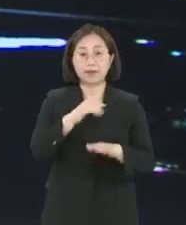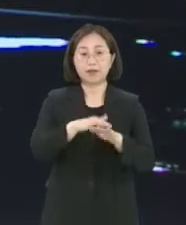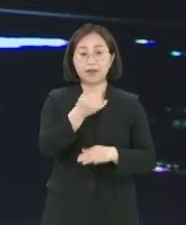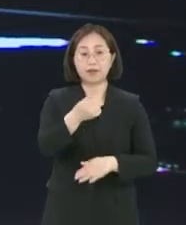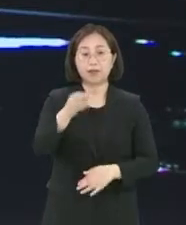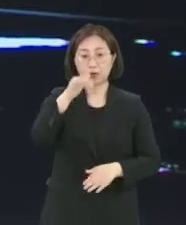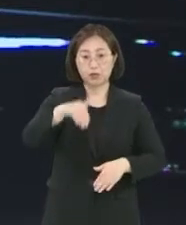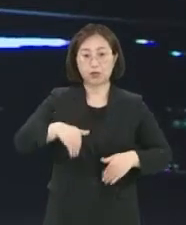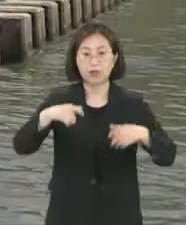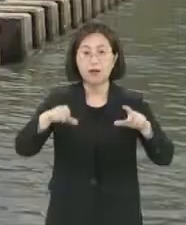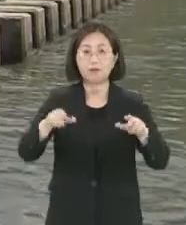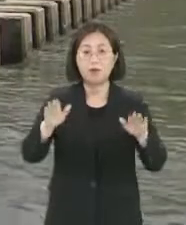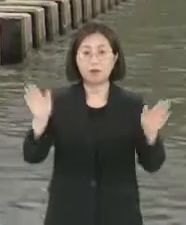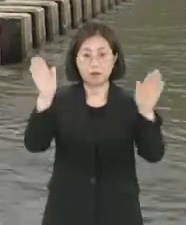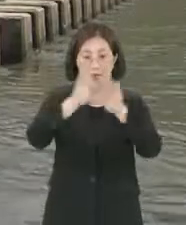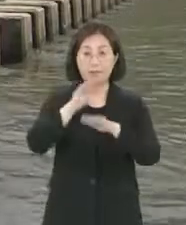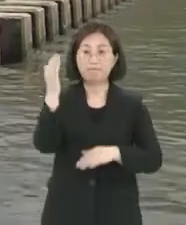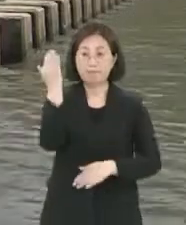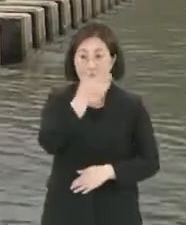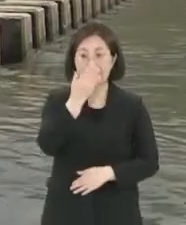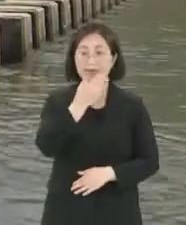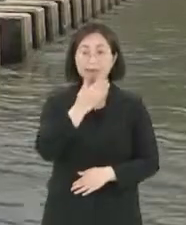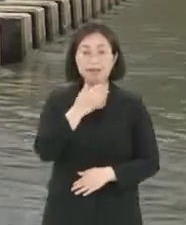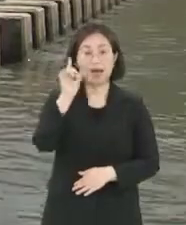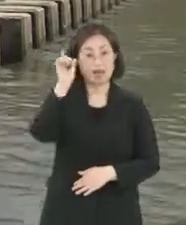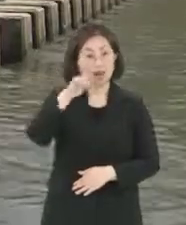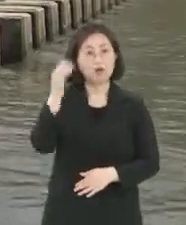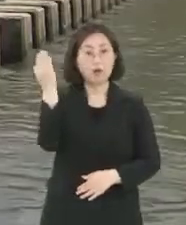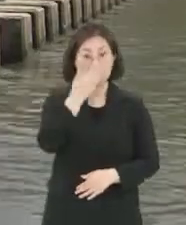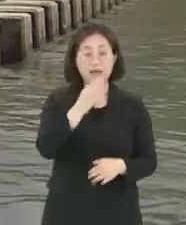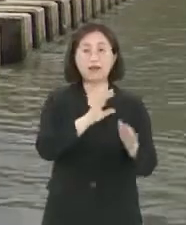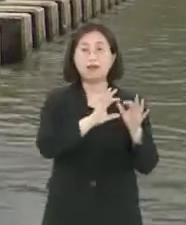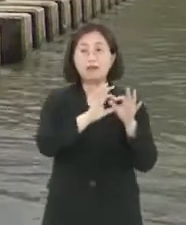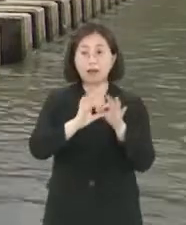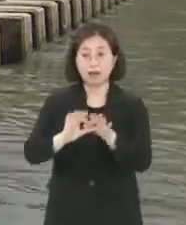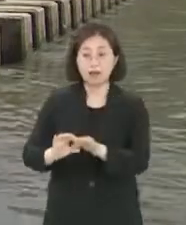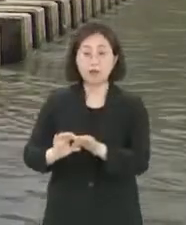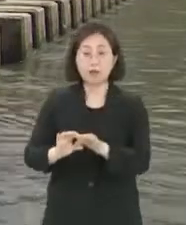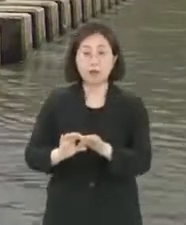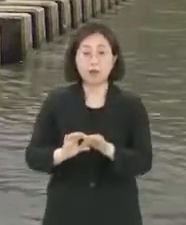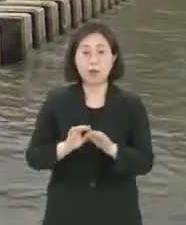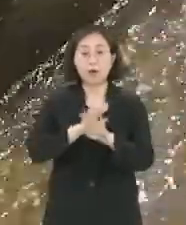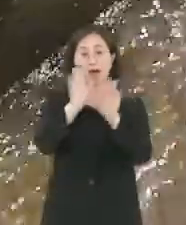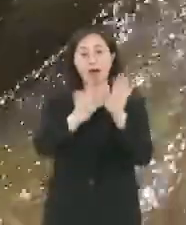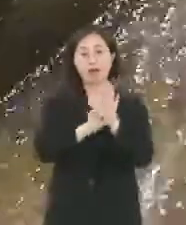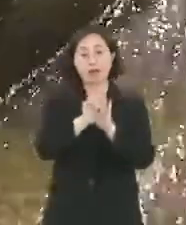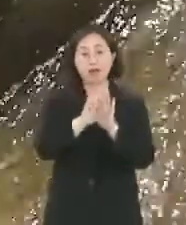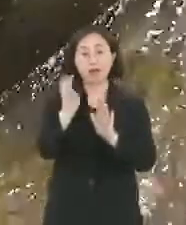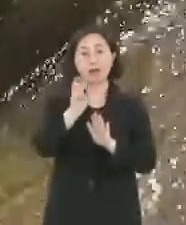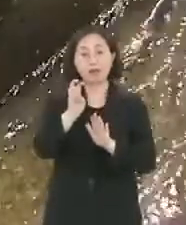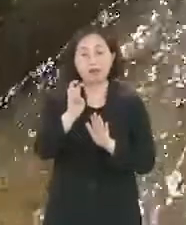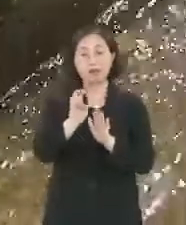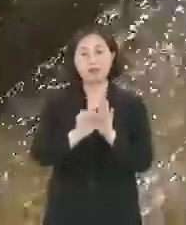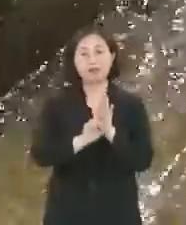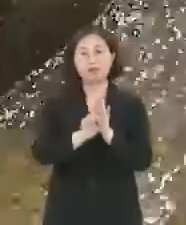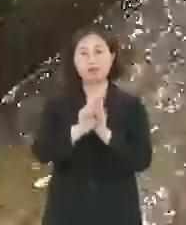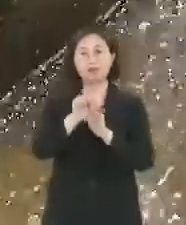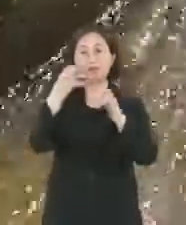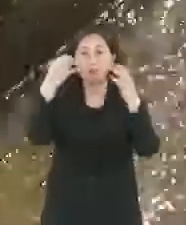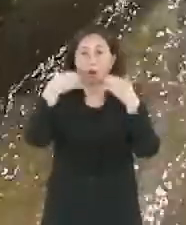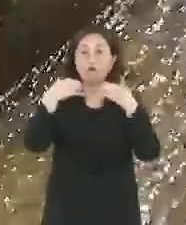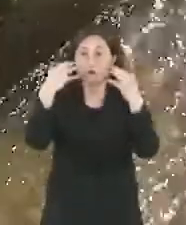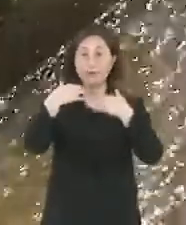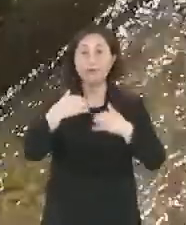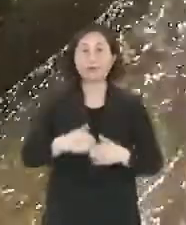대전과 세종, 충남은 오늘 밤 대체로 맑겠습니다. 내일도 맑은 날씨는 이어지겠지만 낮에는 30도 안팎에 초여름